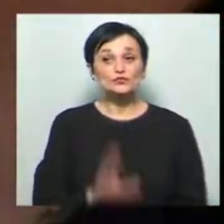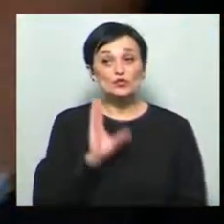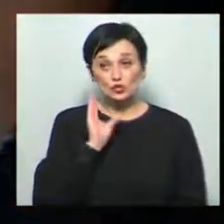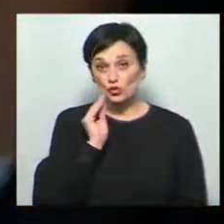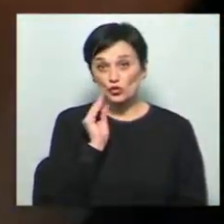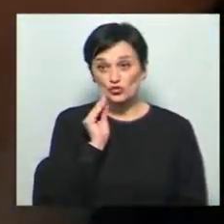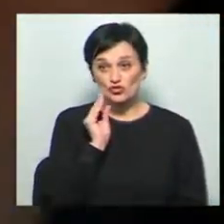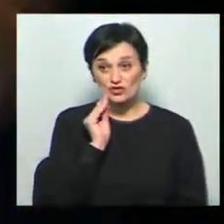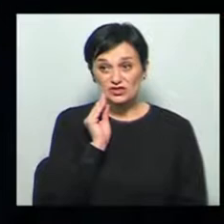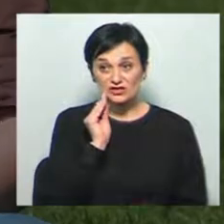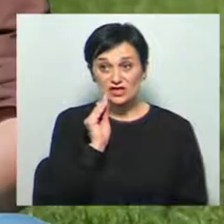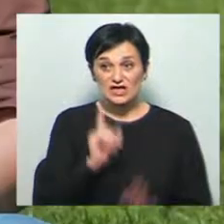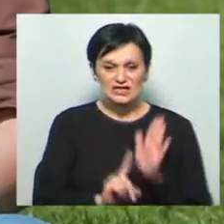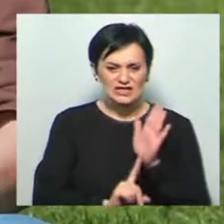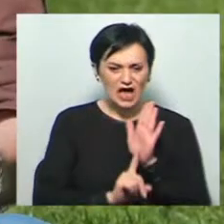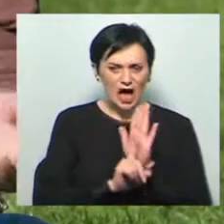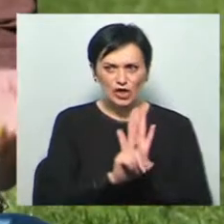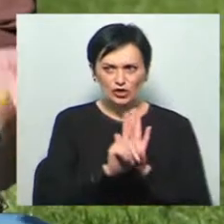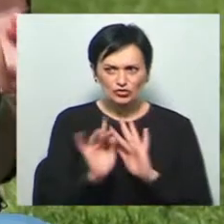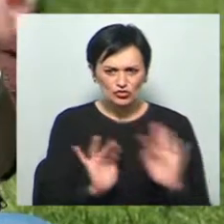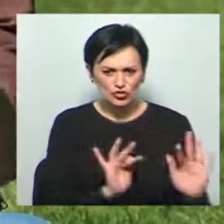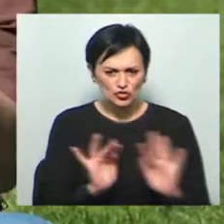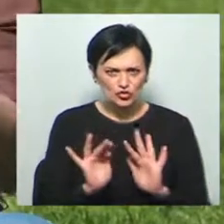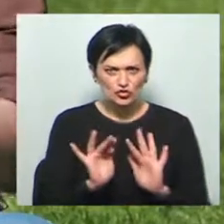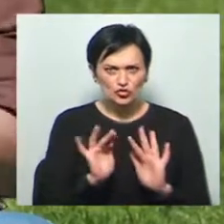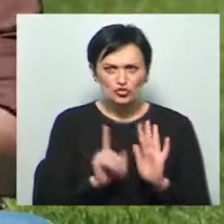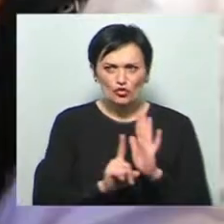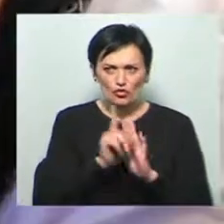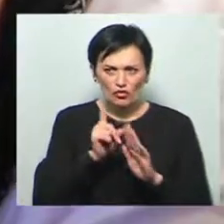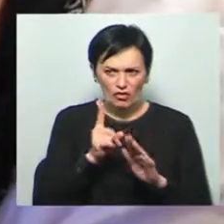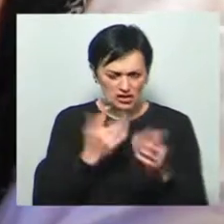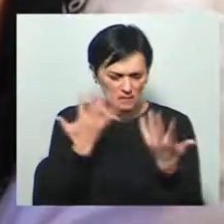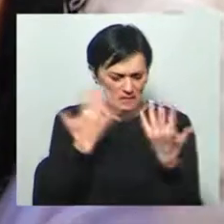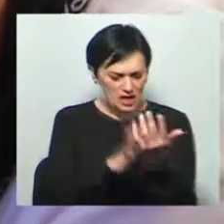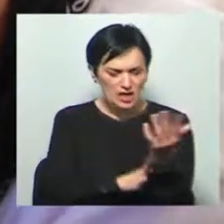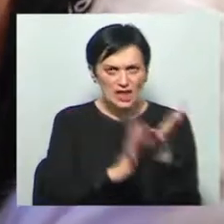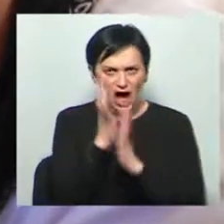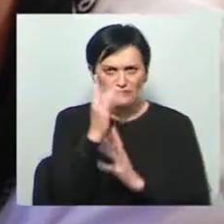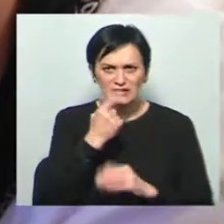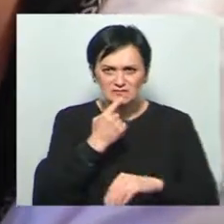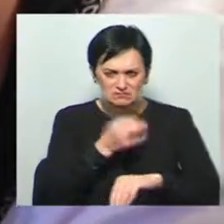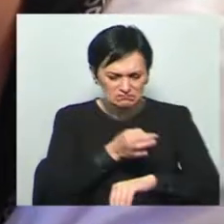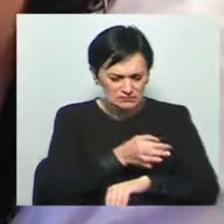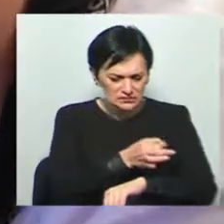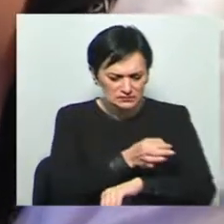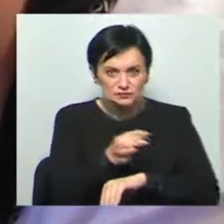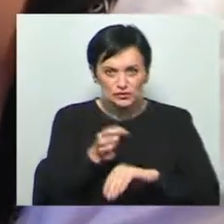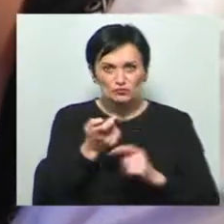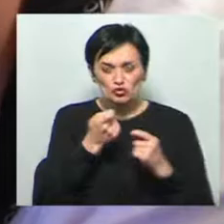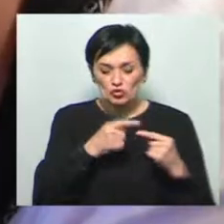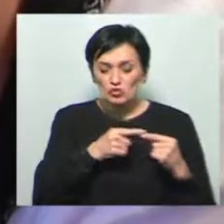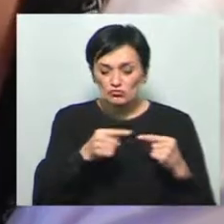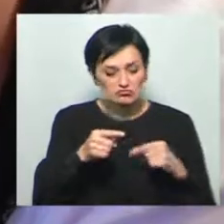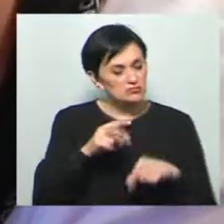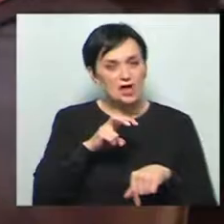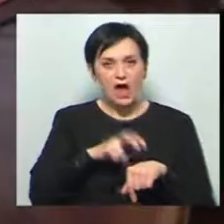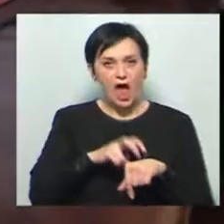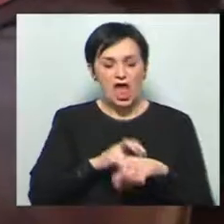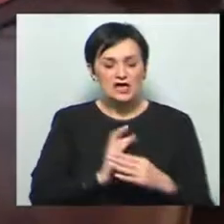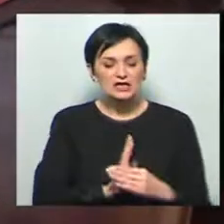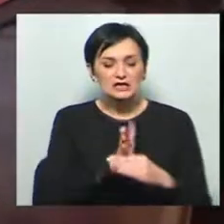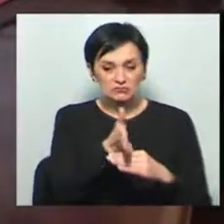როცა ფორთხა დაიწყო და რაღაცა ქონდა ჩაქცევები კლავებზე და ცოტა ხნის განმავლობაში მივიყვანე